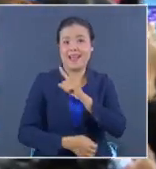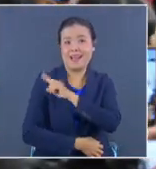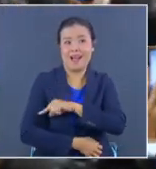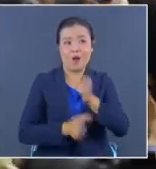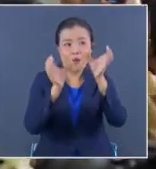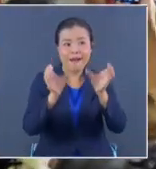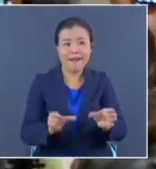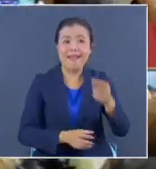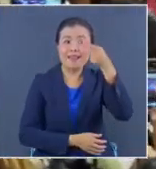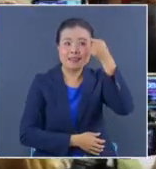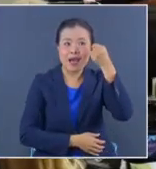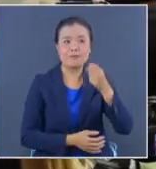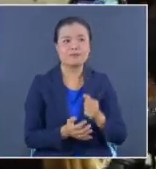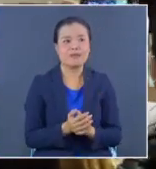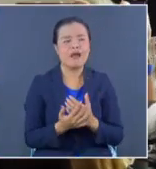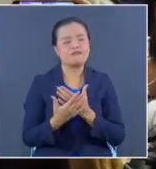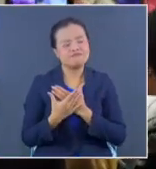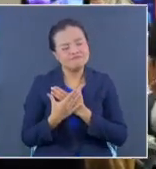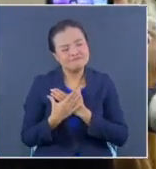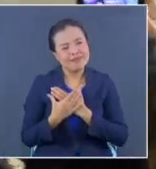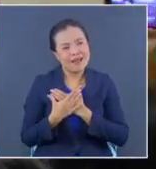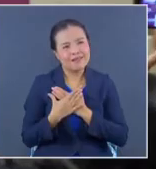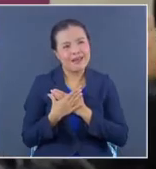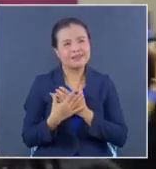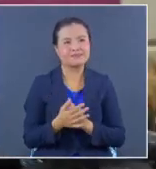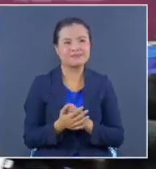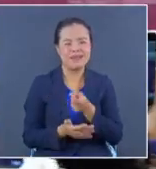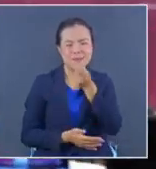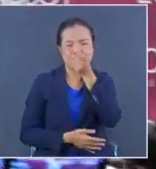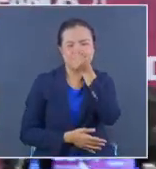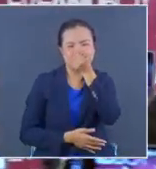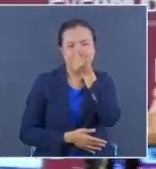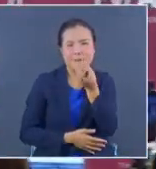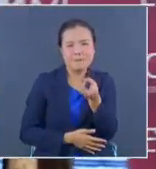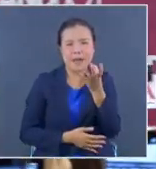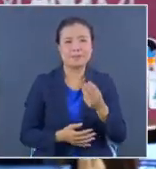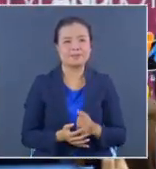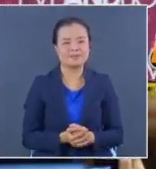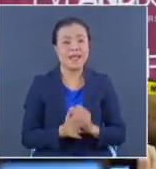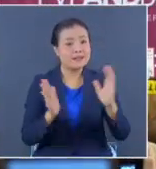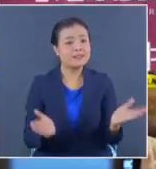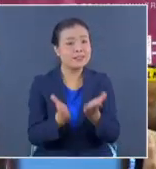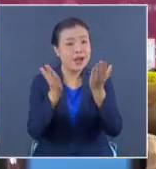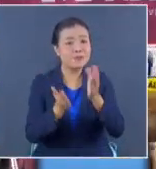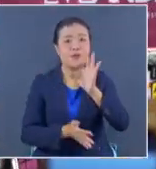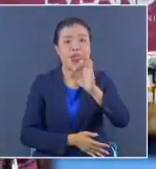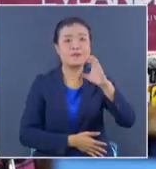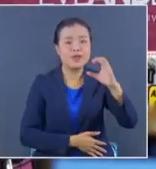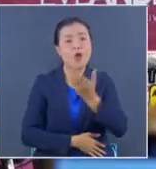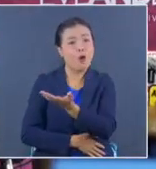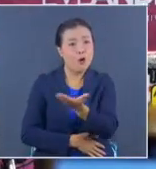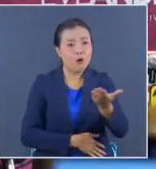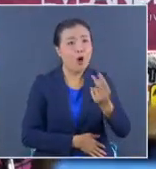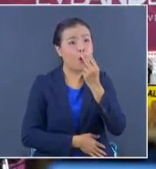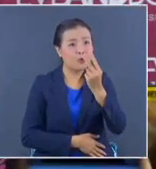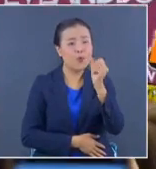เกงสีดำให้ลุคแบบอบอุ่นแต่ก็แอบเซ็กซี่นะคะพร้อมบอกว่าขอบคุณพลังสนับสนุนจากแฟนๆแล้วก็ขอให้แฟนๆติด